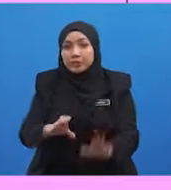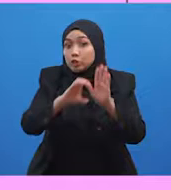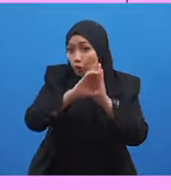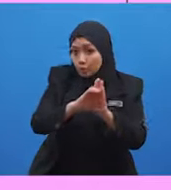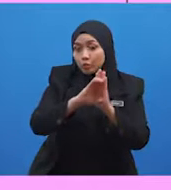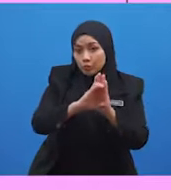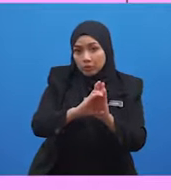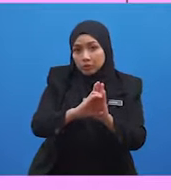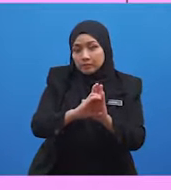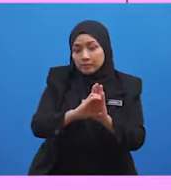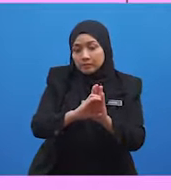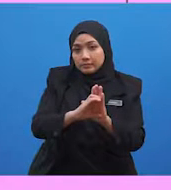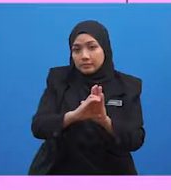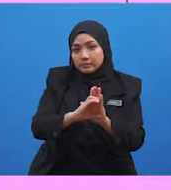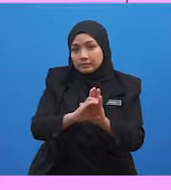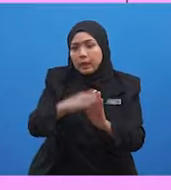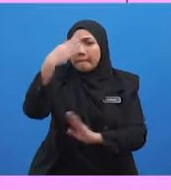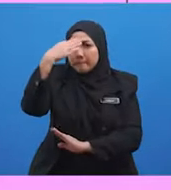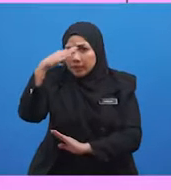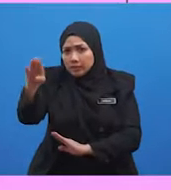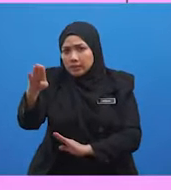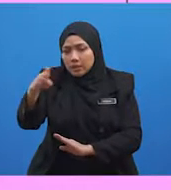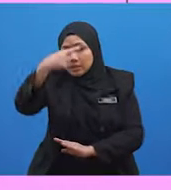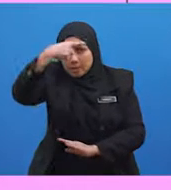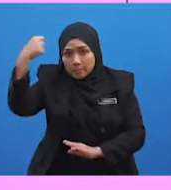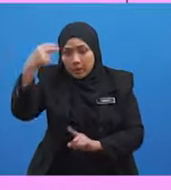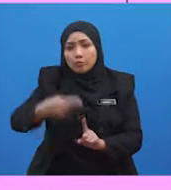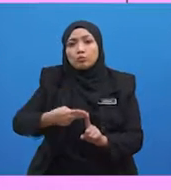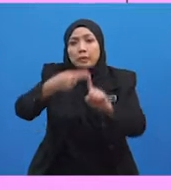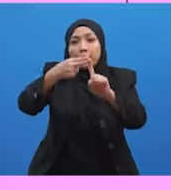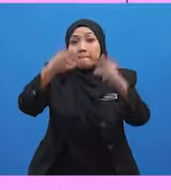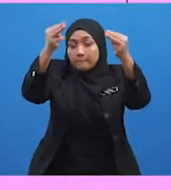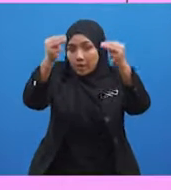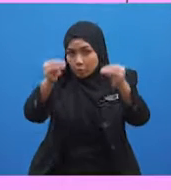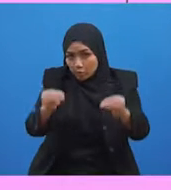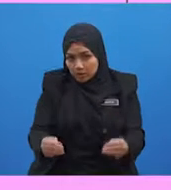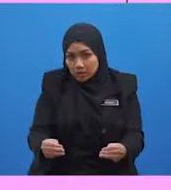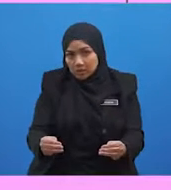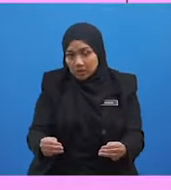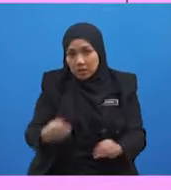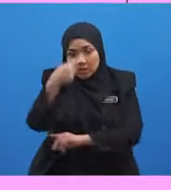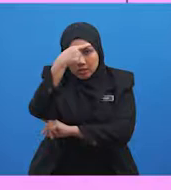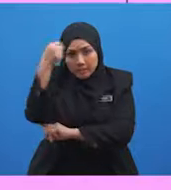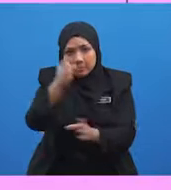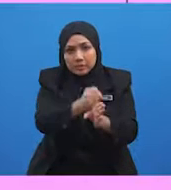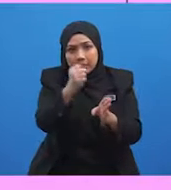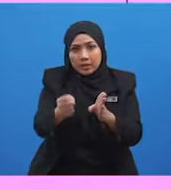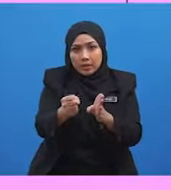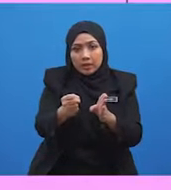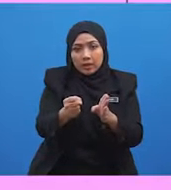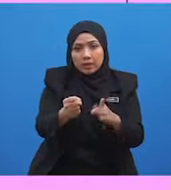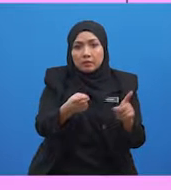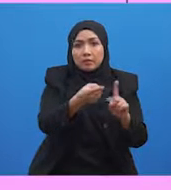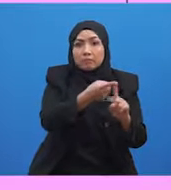Contohnya ialah bagi sebab utama manusia, sebab sampingan ialah